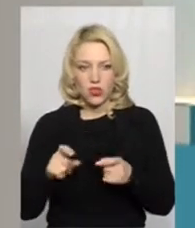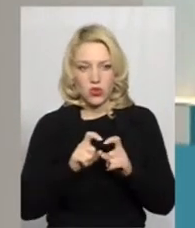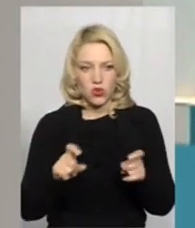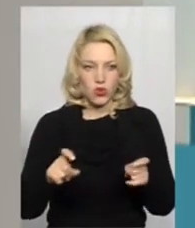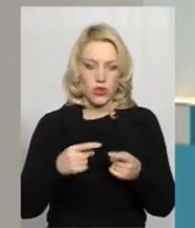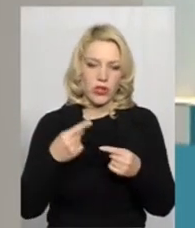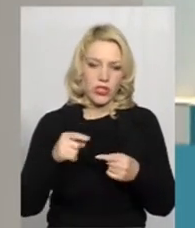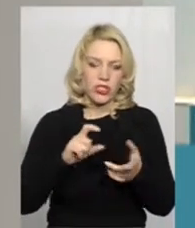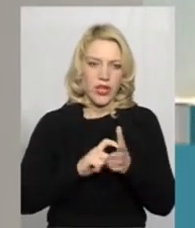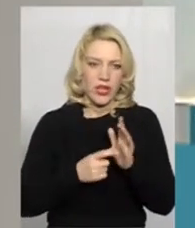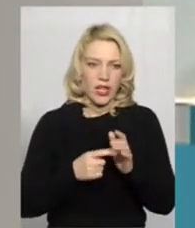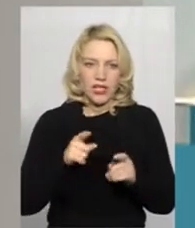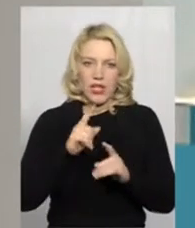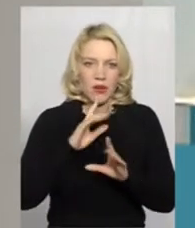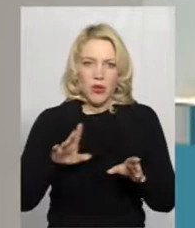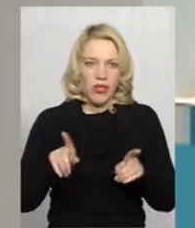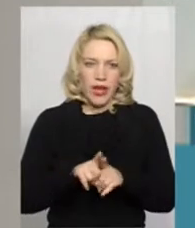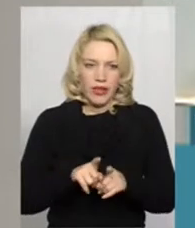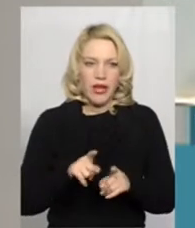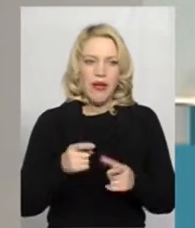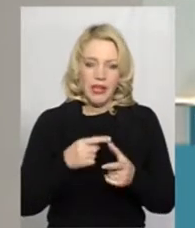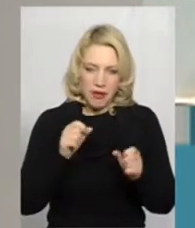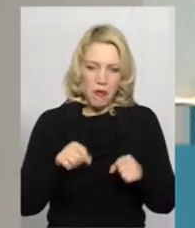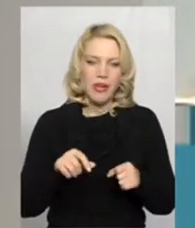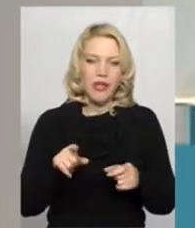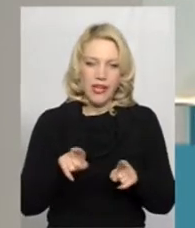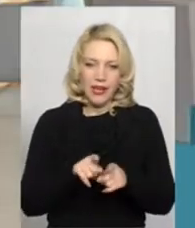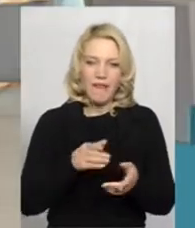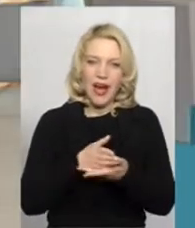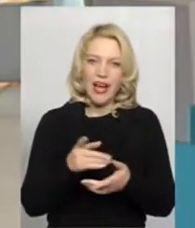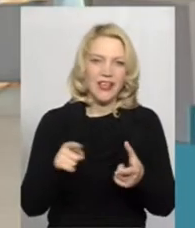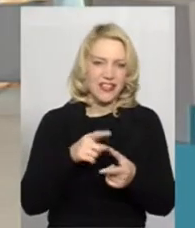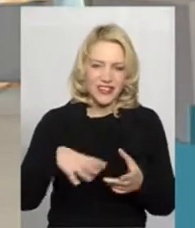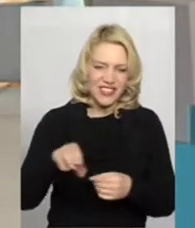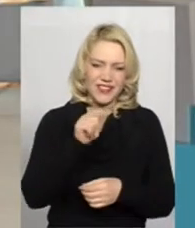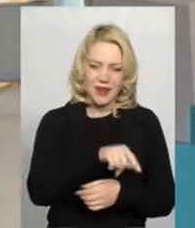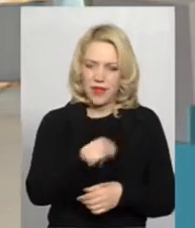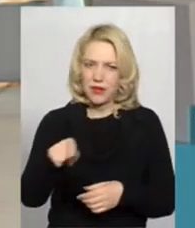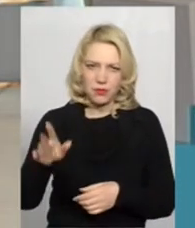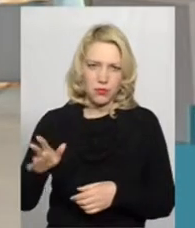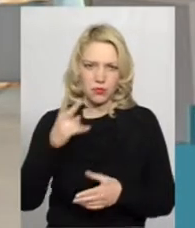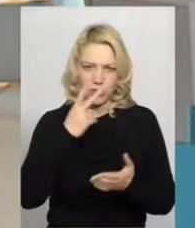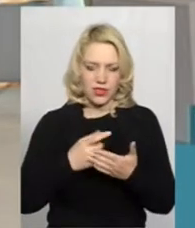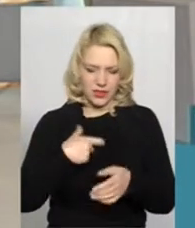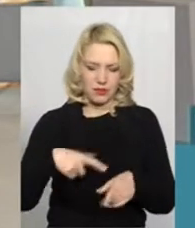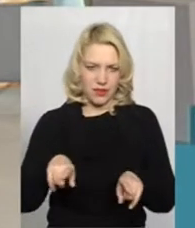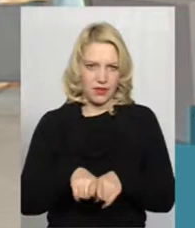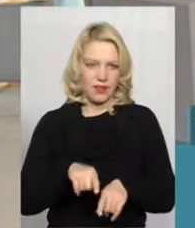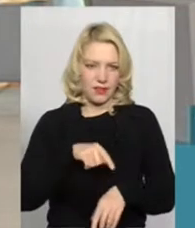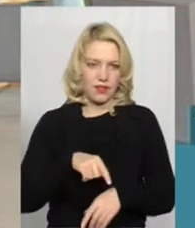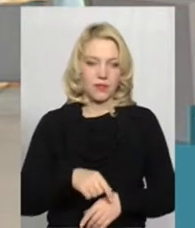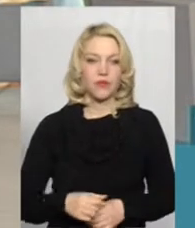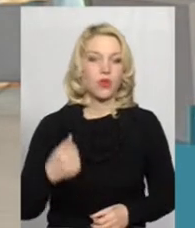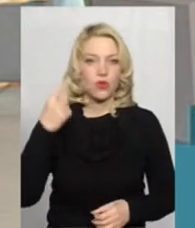школу, він вже не буде таким? Можливий такий варіант? Чи він скрізь буде себе виявляти? Думаю, що це не